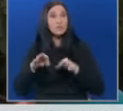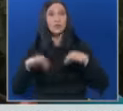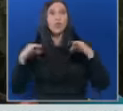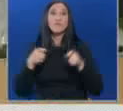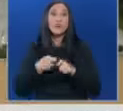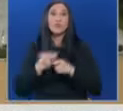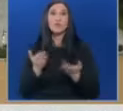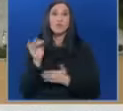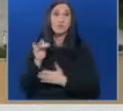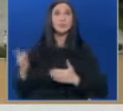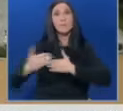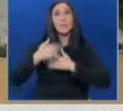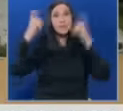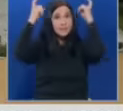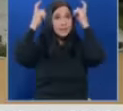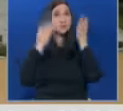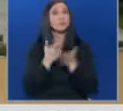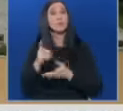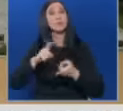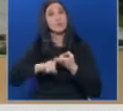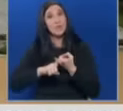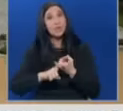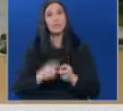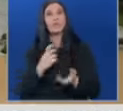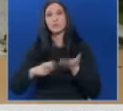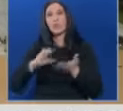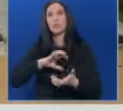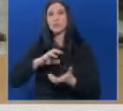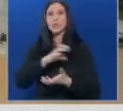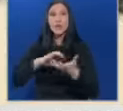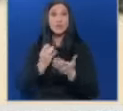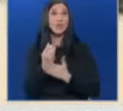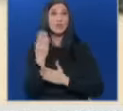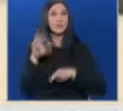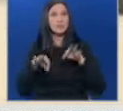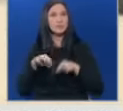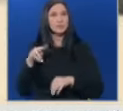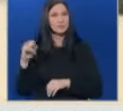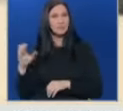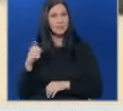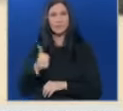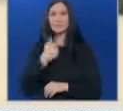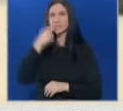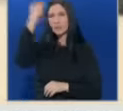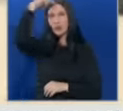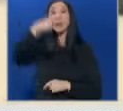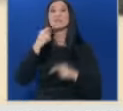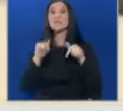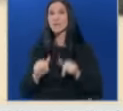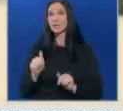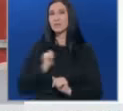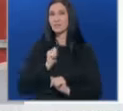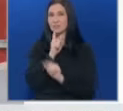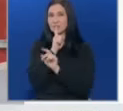се прегърнат и с дявола. Според Костадинов, изхода от политическата криза са нови избори. ДПС и БСП за България за сега